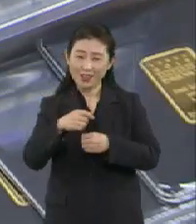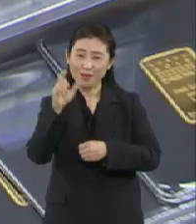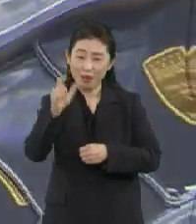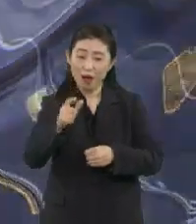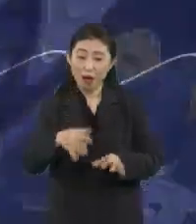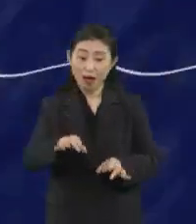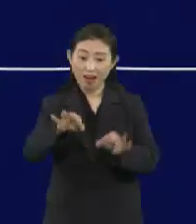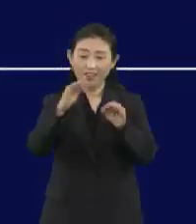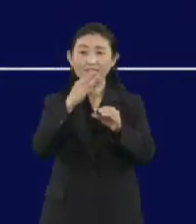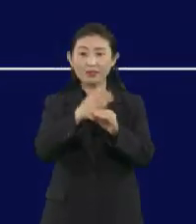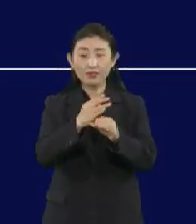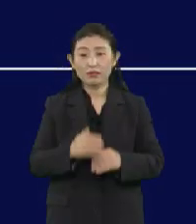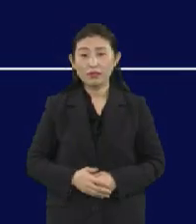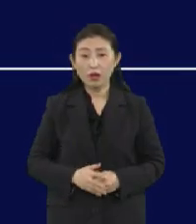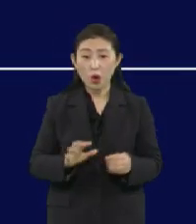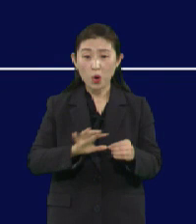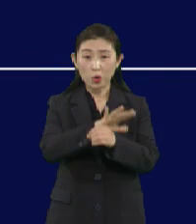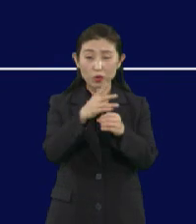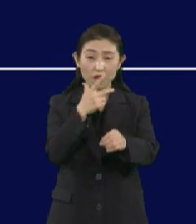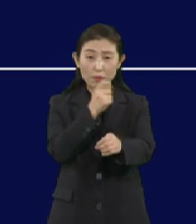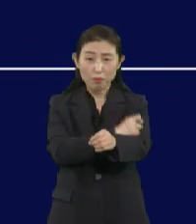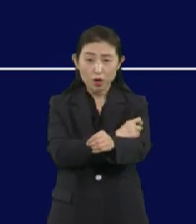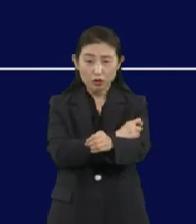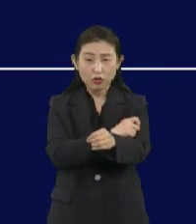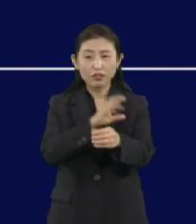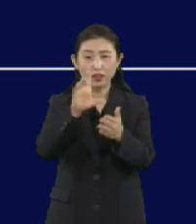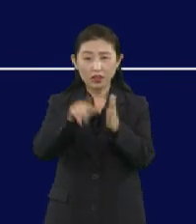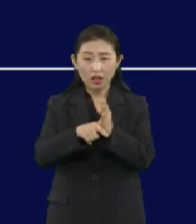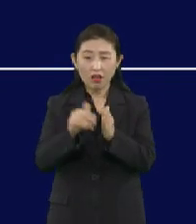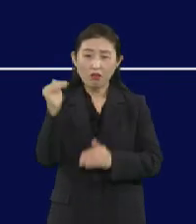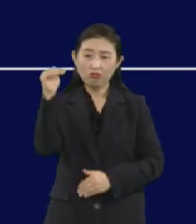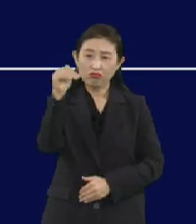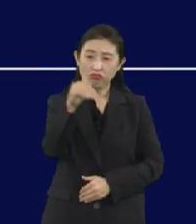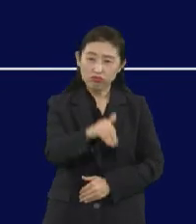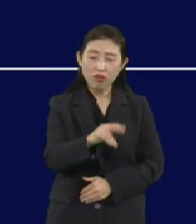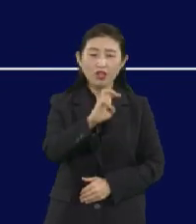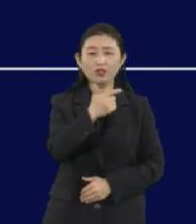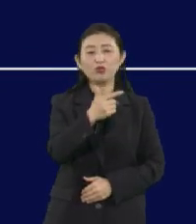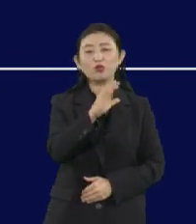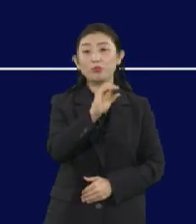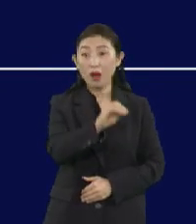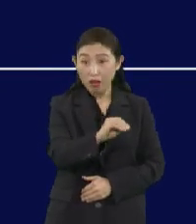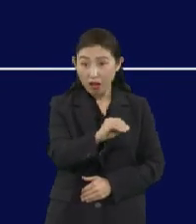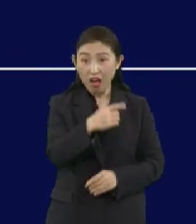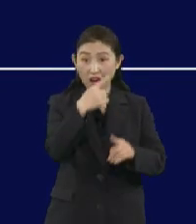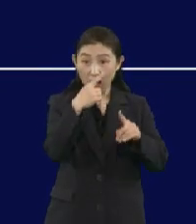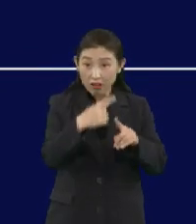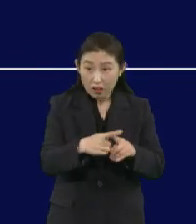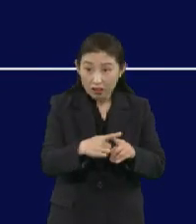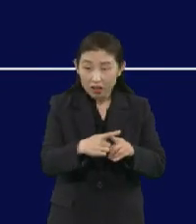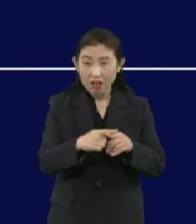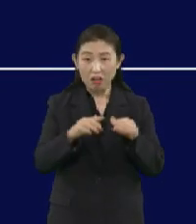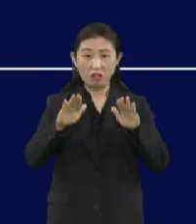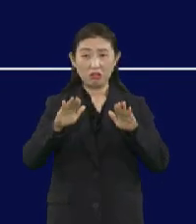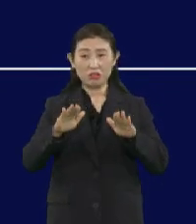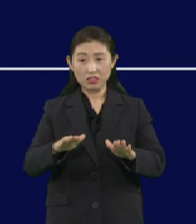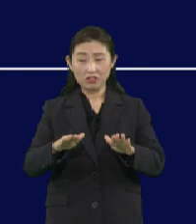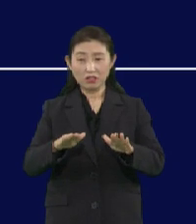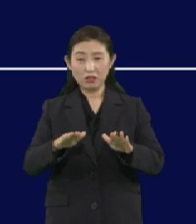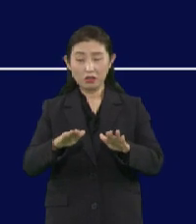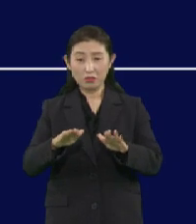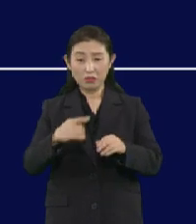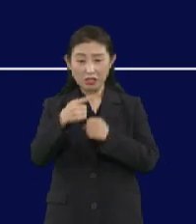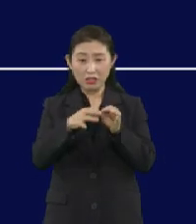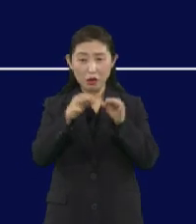치솟고 있습니다. 코로나19 백신 개발 이후 3.75g 한 돈에 26만 원대까지 내려갔던 국내 금값이